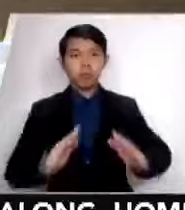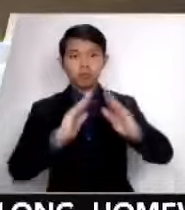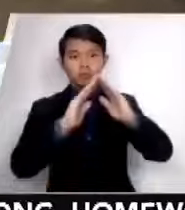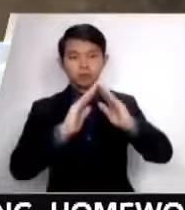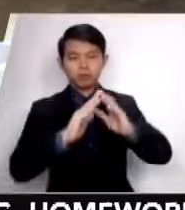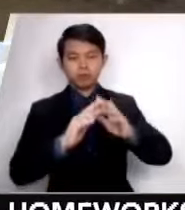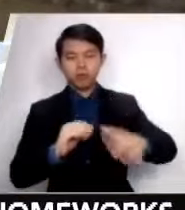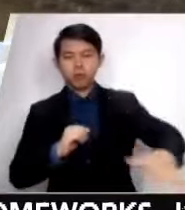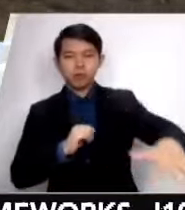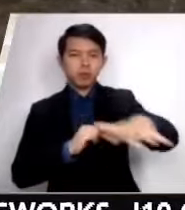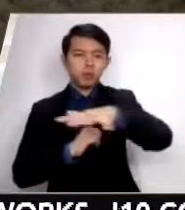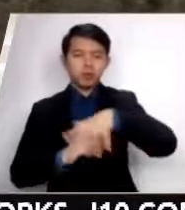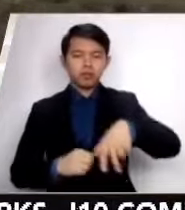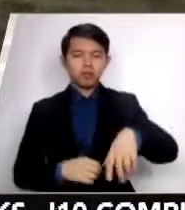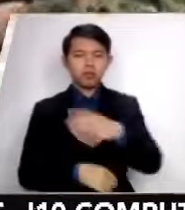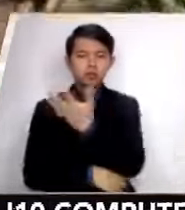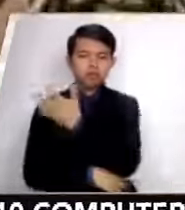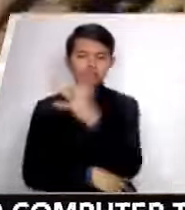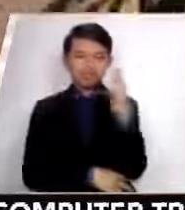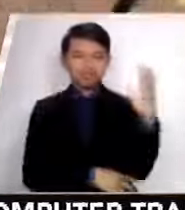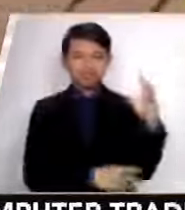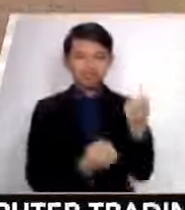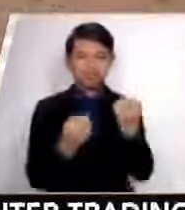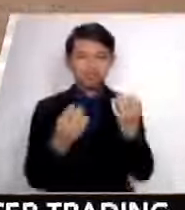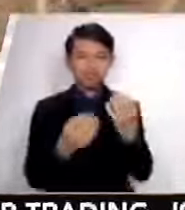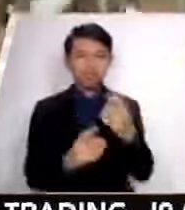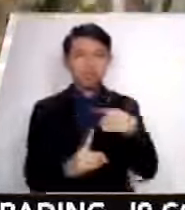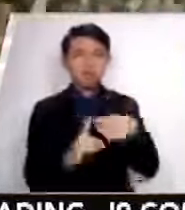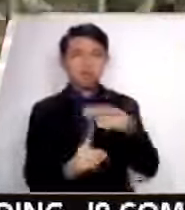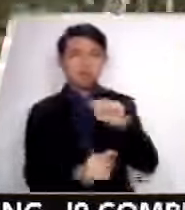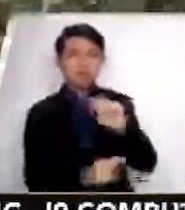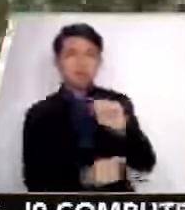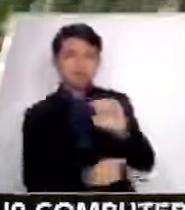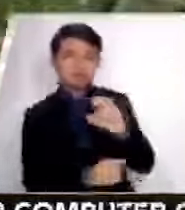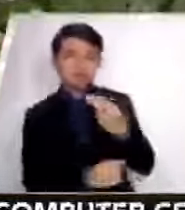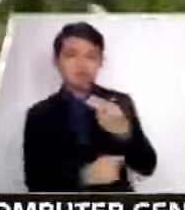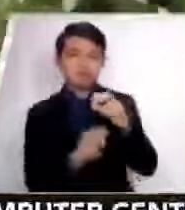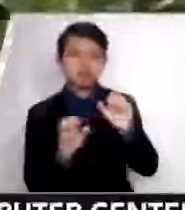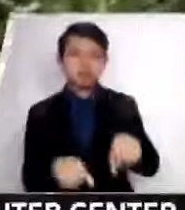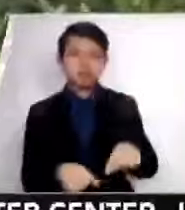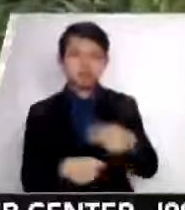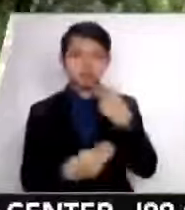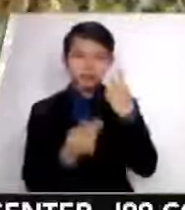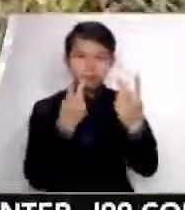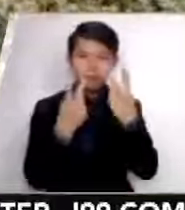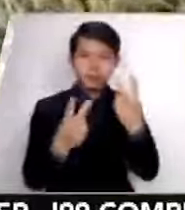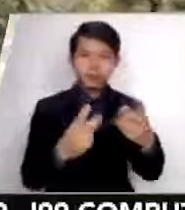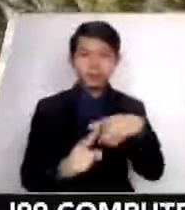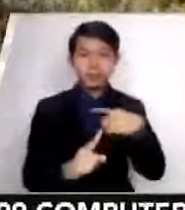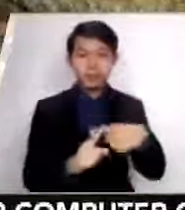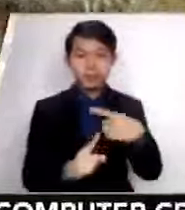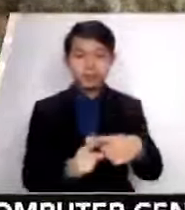kagubatan. May rancho pang magbibisita. At mawawala ba naman ang pinagmamalaki nilang pinyahan?